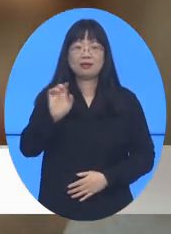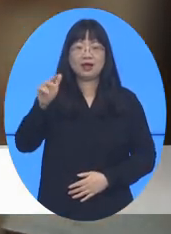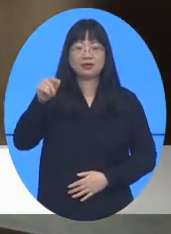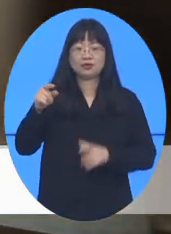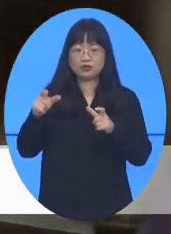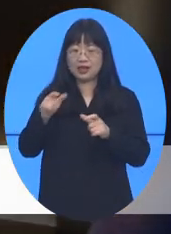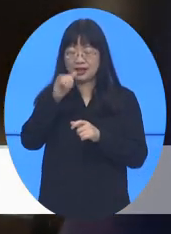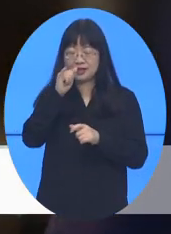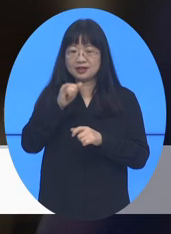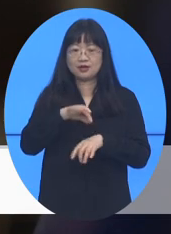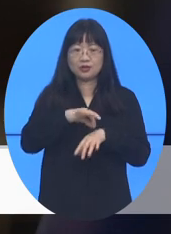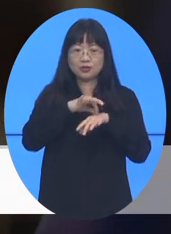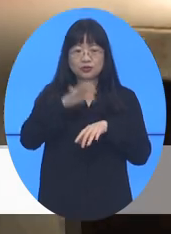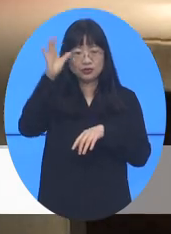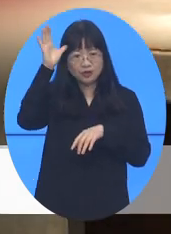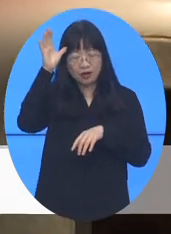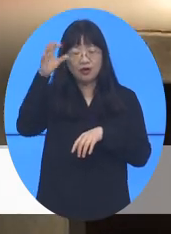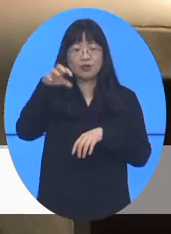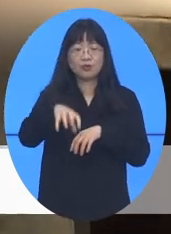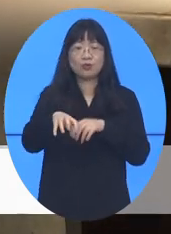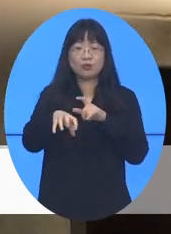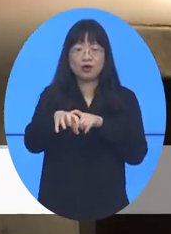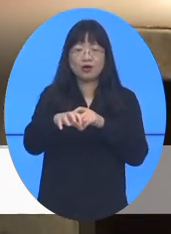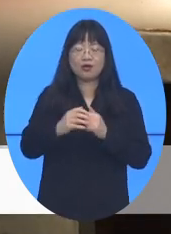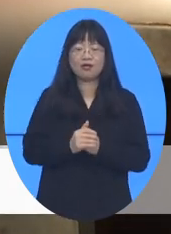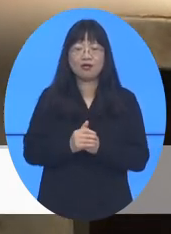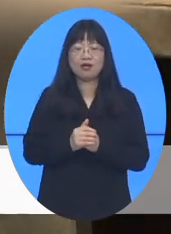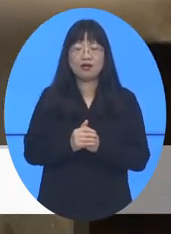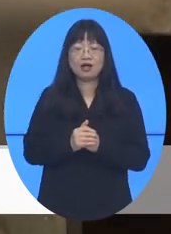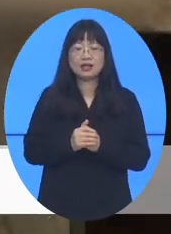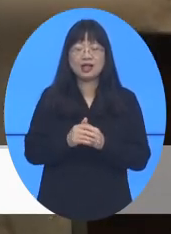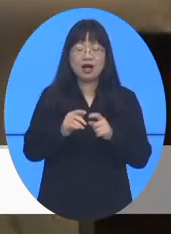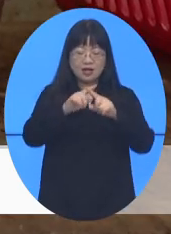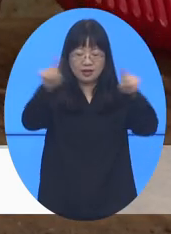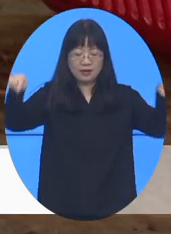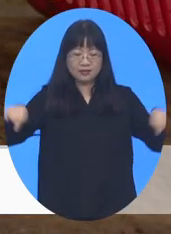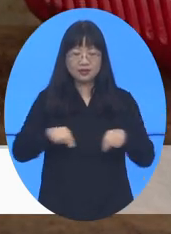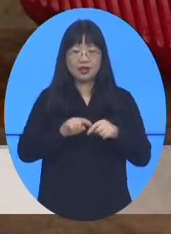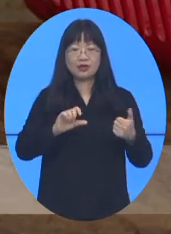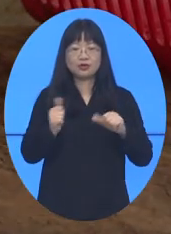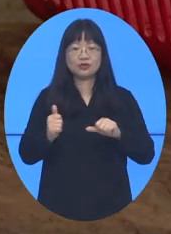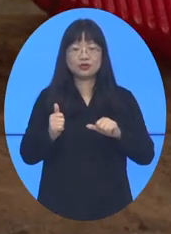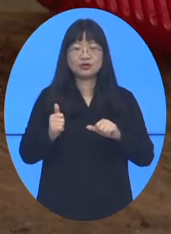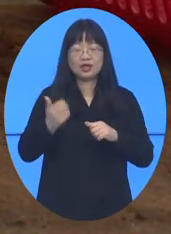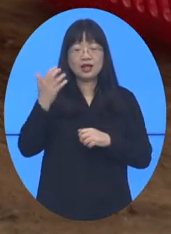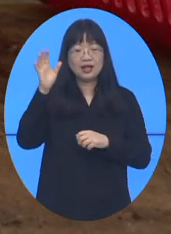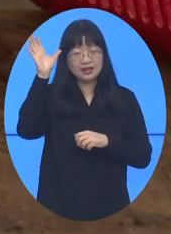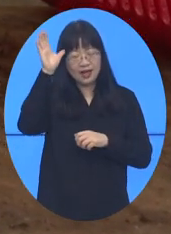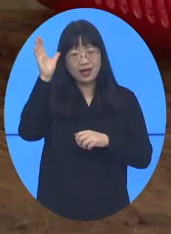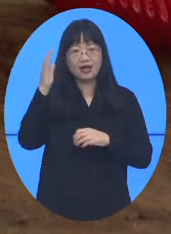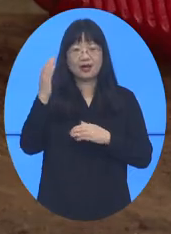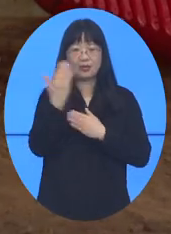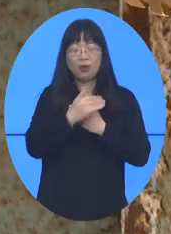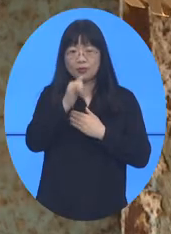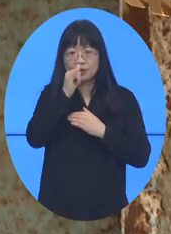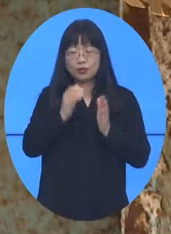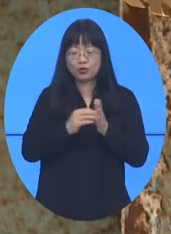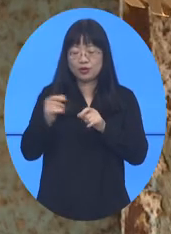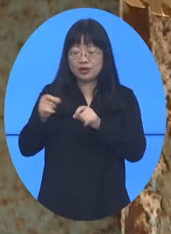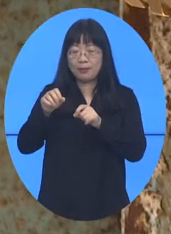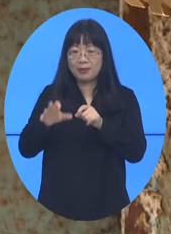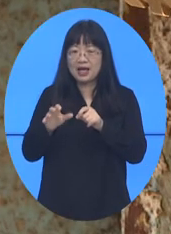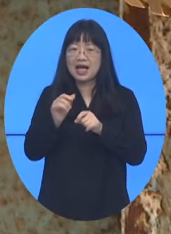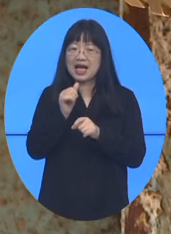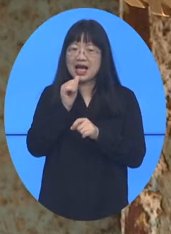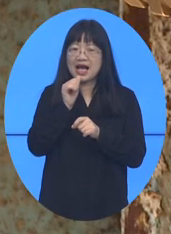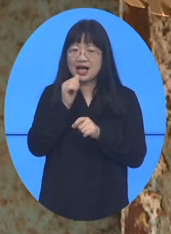파주에 위치한 한 육견 농장. 도살장에 들어서자 테이블 위에 버젓이 개 사체가 있습니다. 그 옆에는 전기쇠